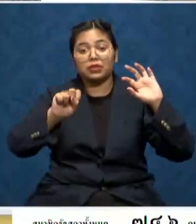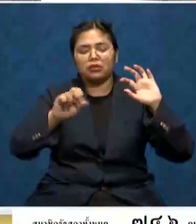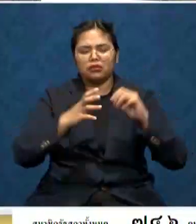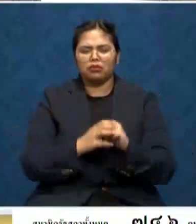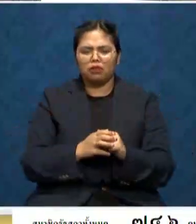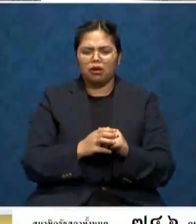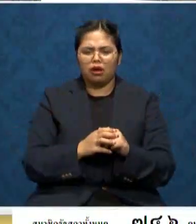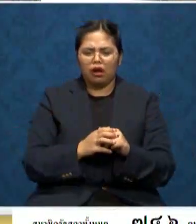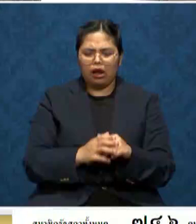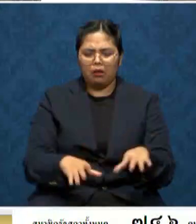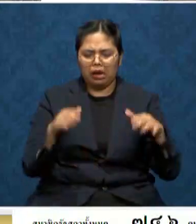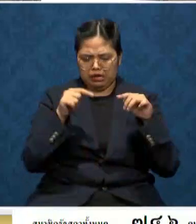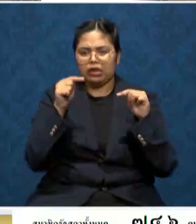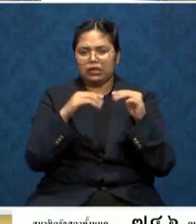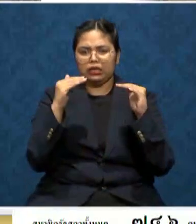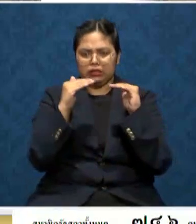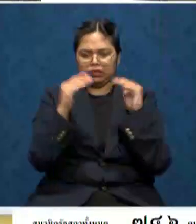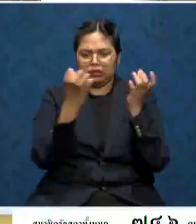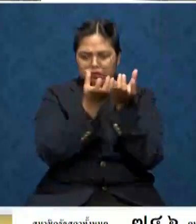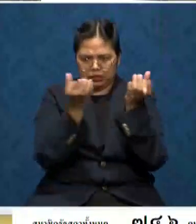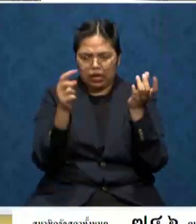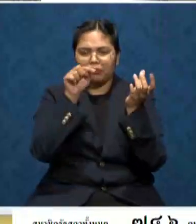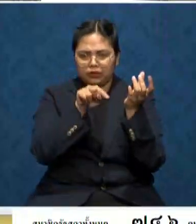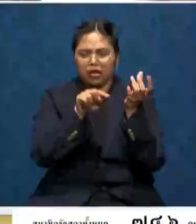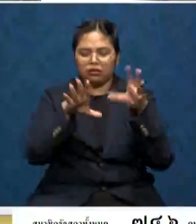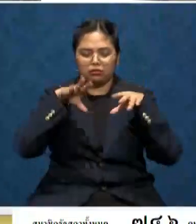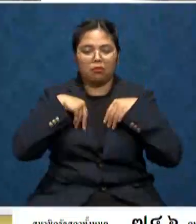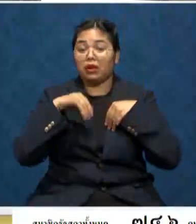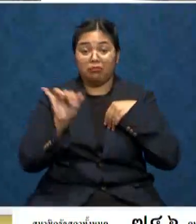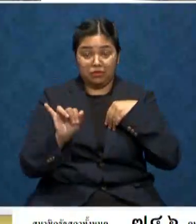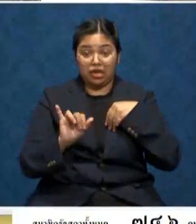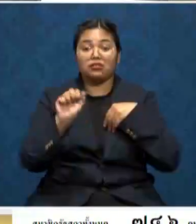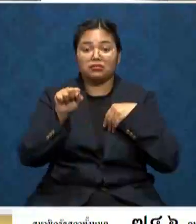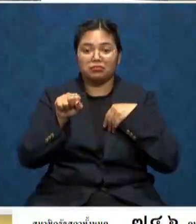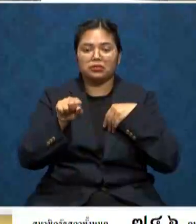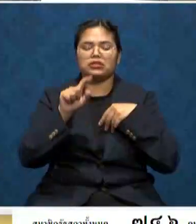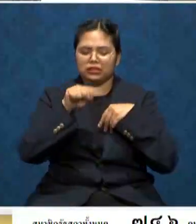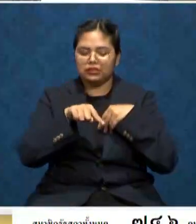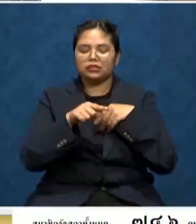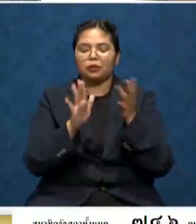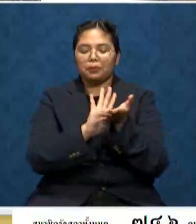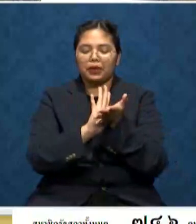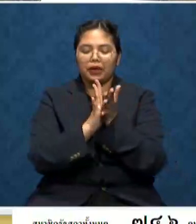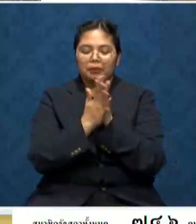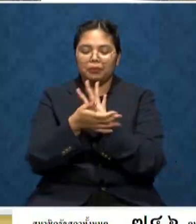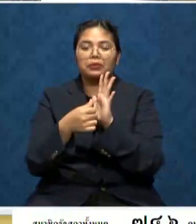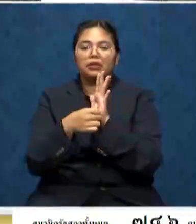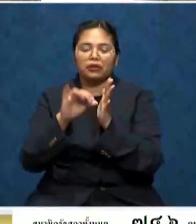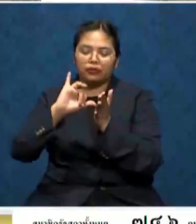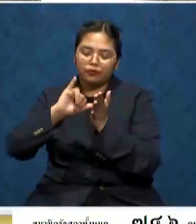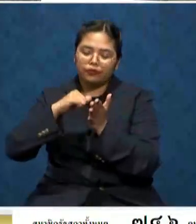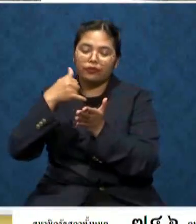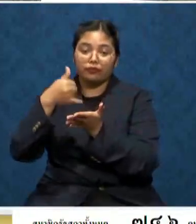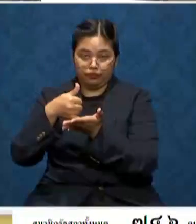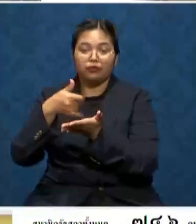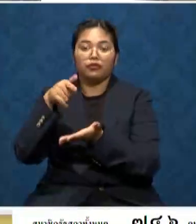atravésผ่านมานั้น ยงไมไดรบการยอมรับเท่าที่ควรจริต้องมการฟื้ฟู hectcticamenteการฟ้ฟู